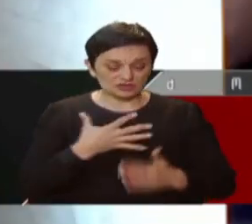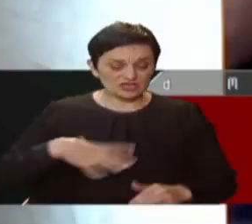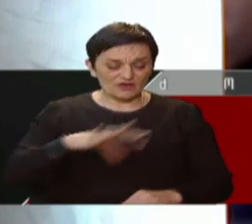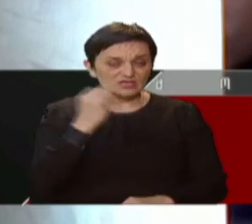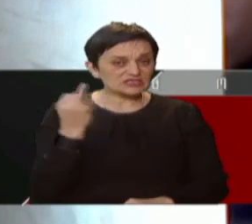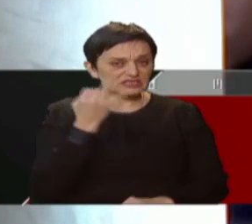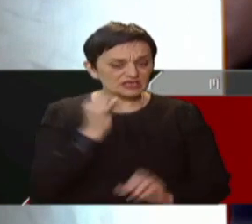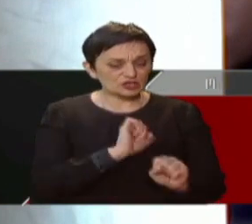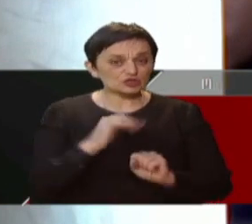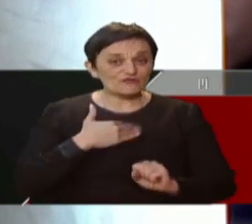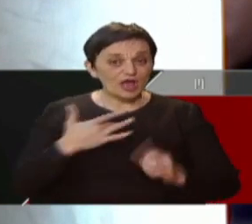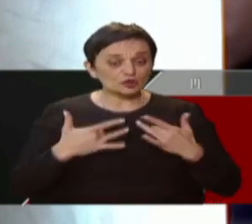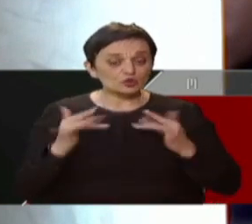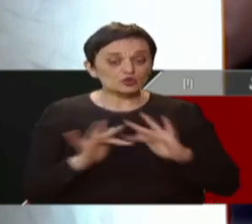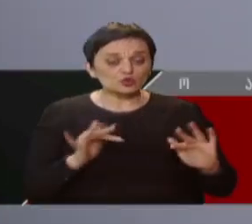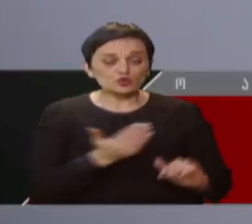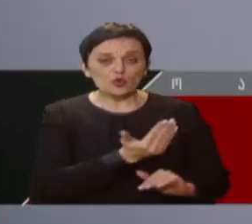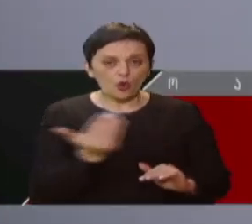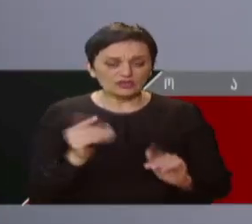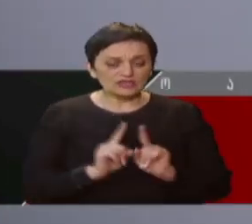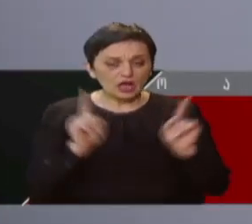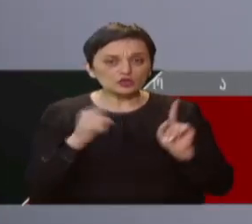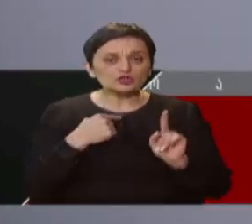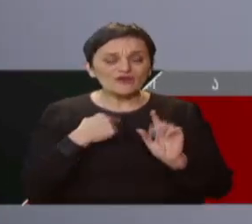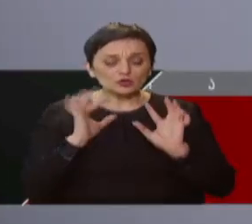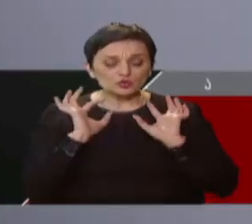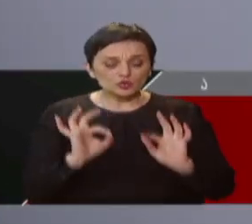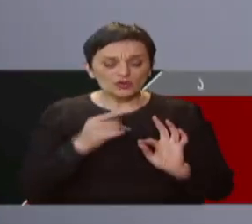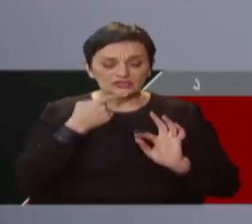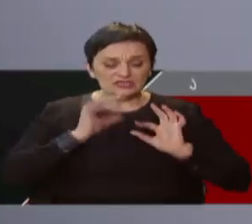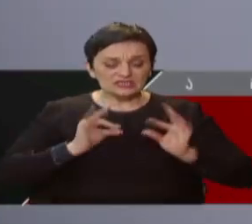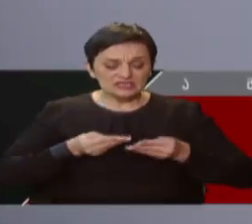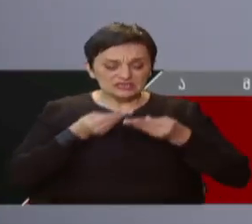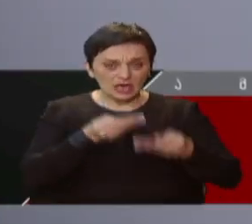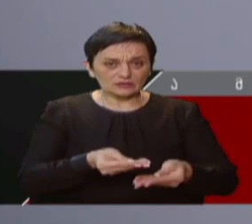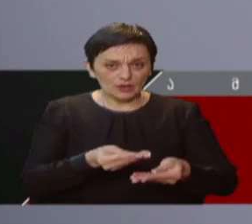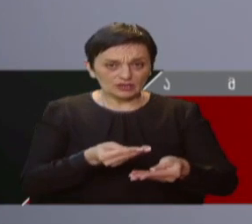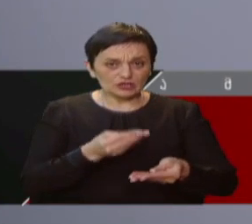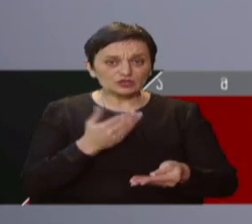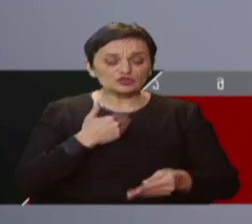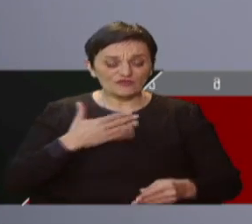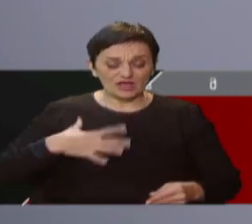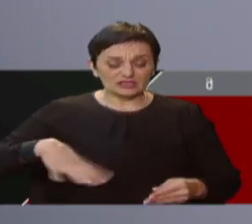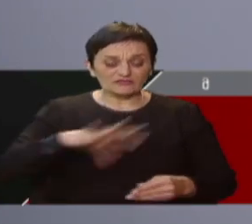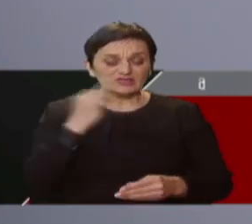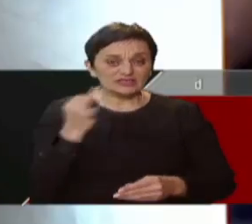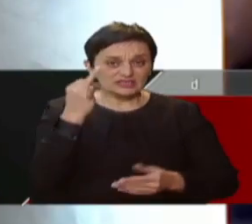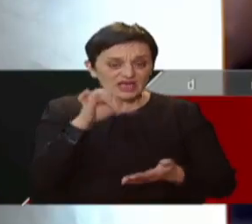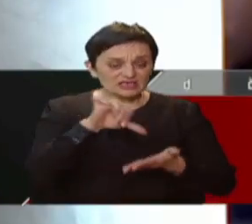Cueni, roli are, s-a butari cu ernis. Rum sorad mi uitanut, cueni s-a tkmeli, sorad armu, ce nu s-a butari cu ernis, interese